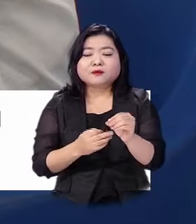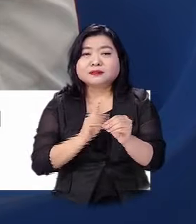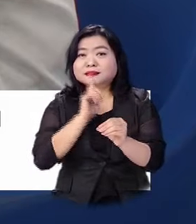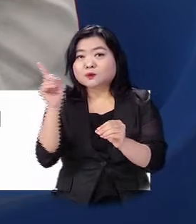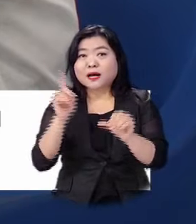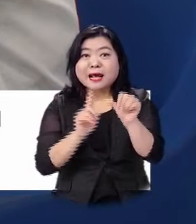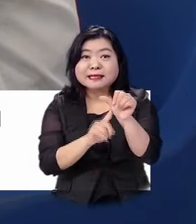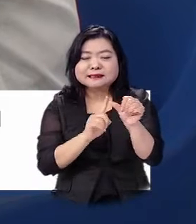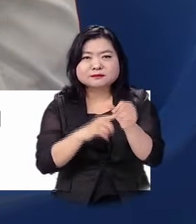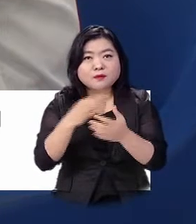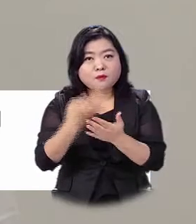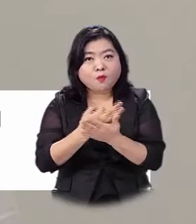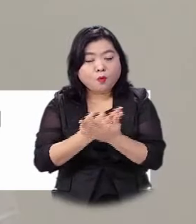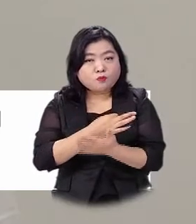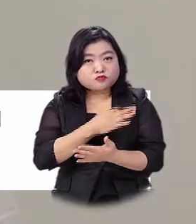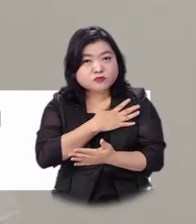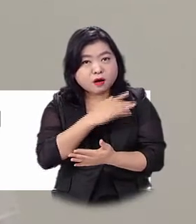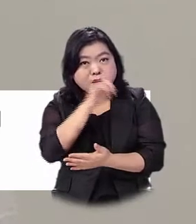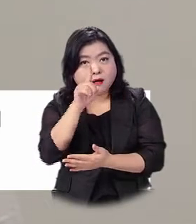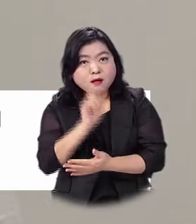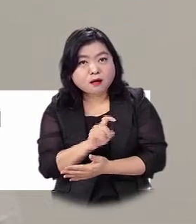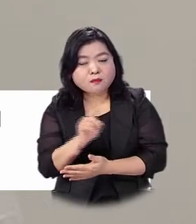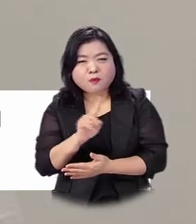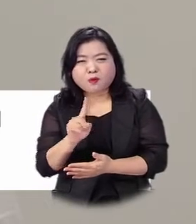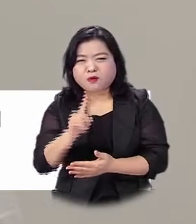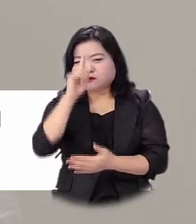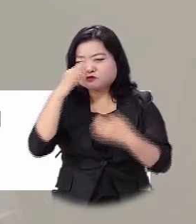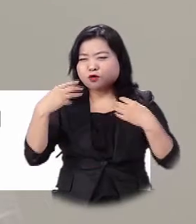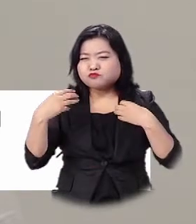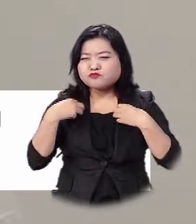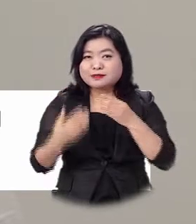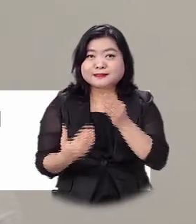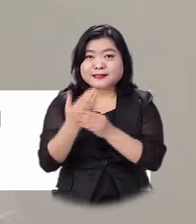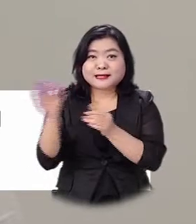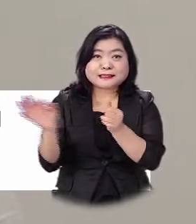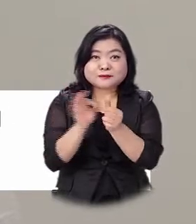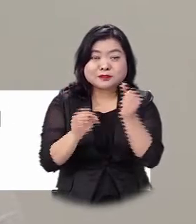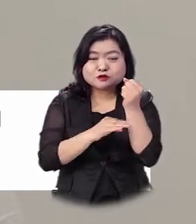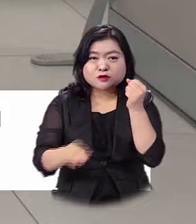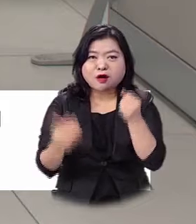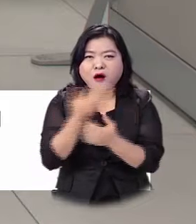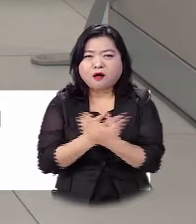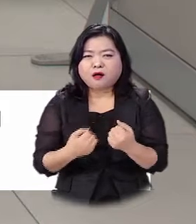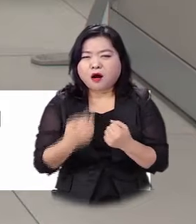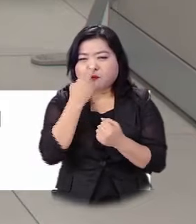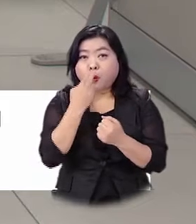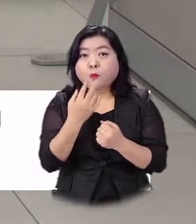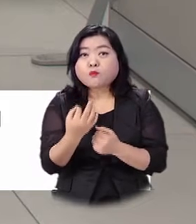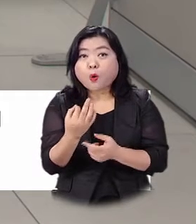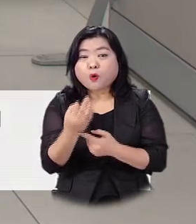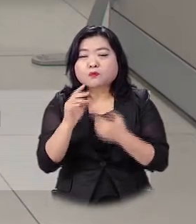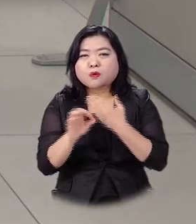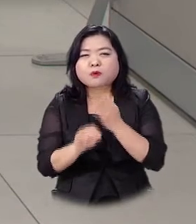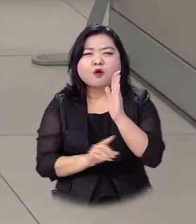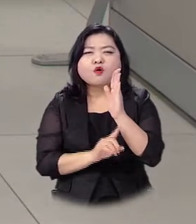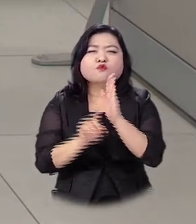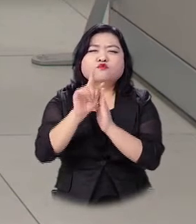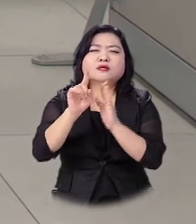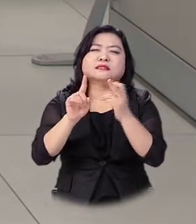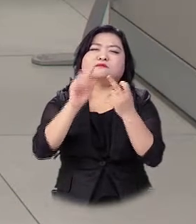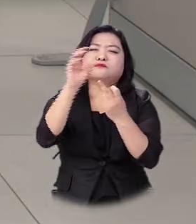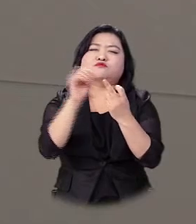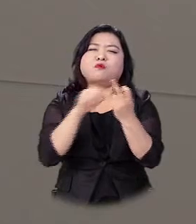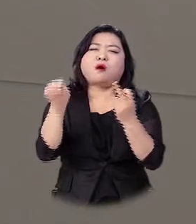A씨는 고소득자일까? 적어도 정부의 재난지원금 지급 기준인 건강보험료로 보면 상위 12%에